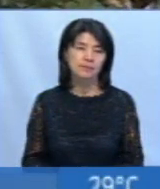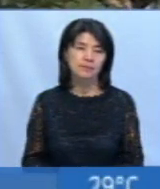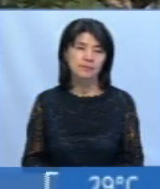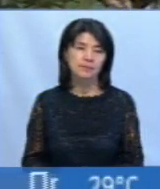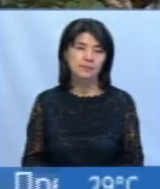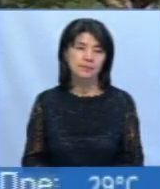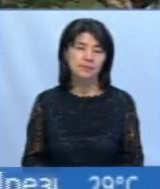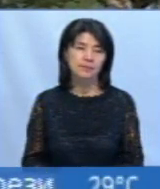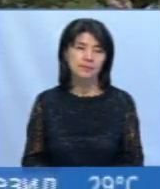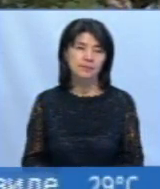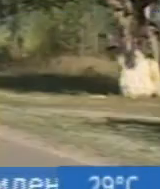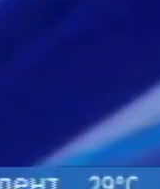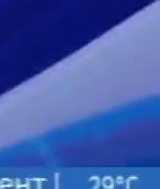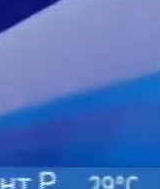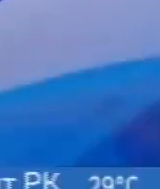района Акулы.